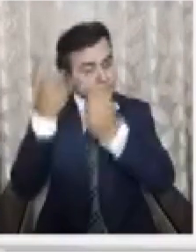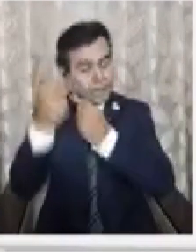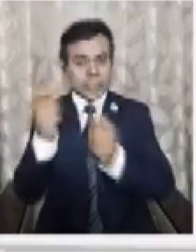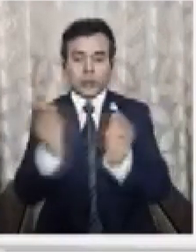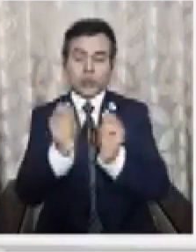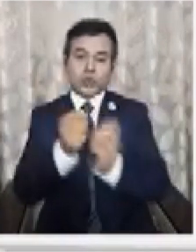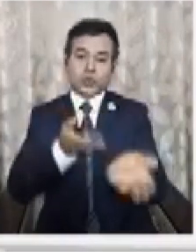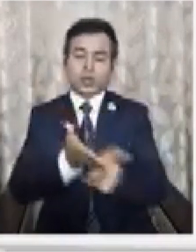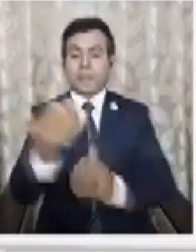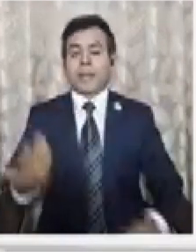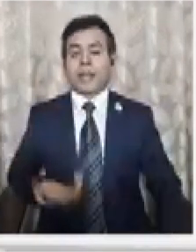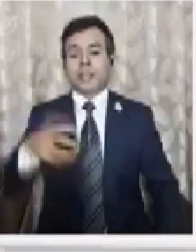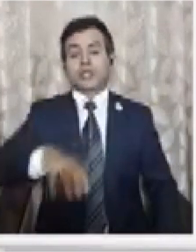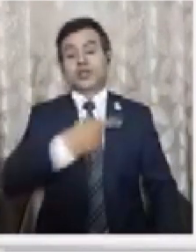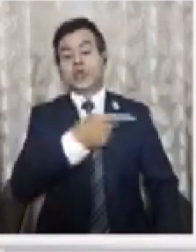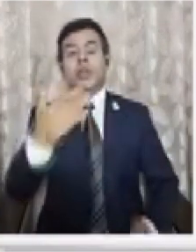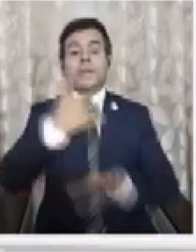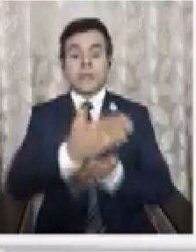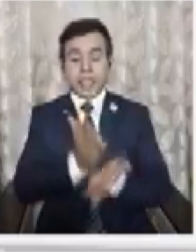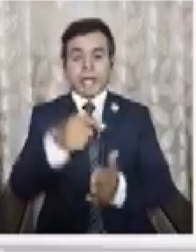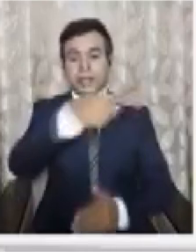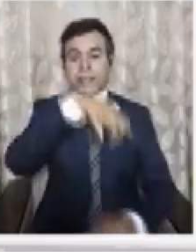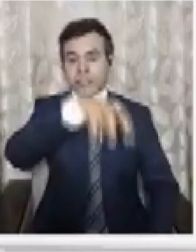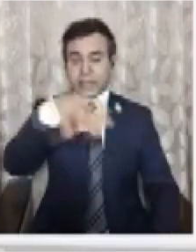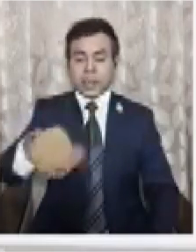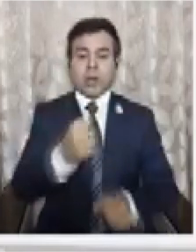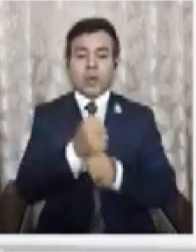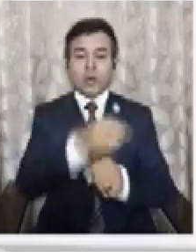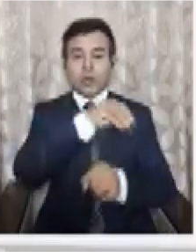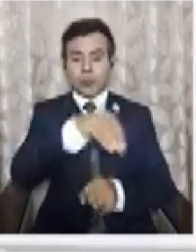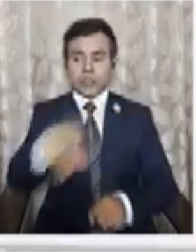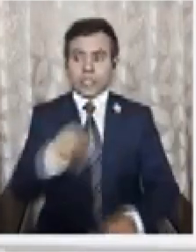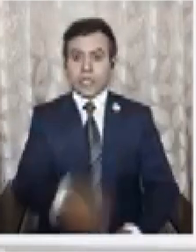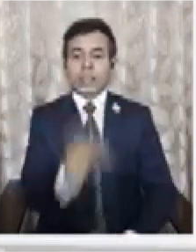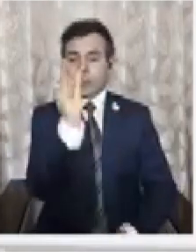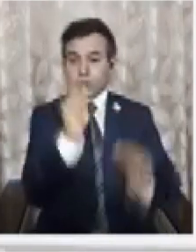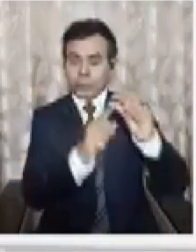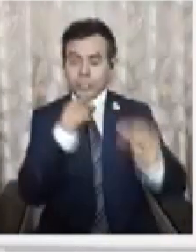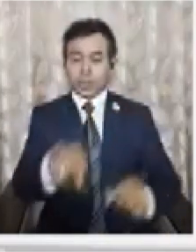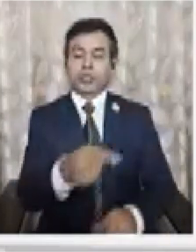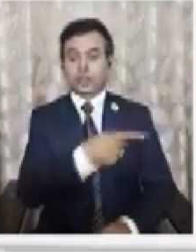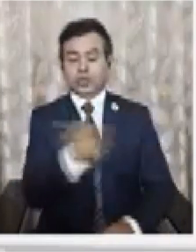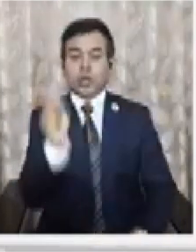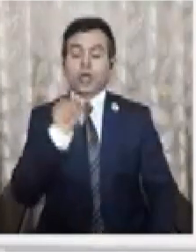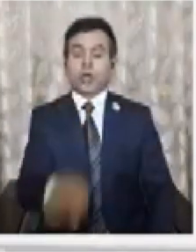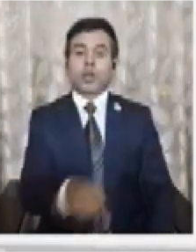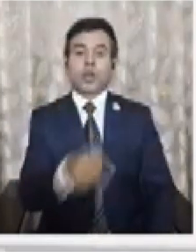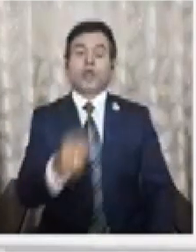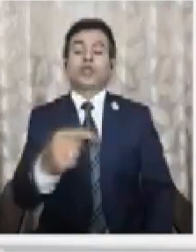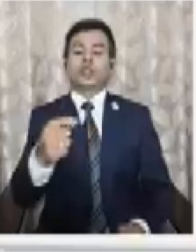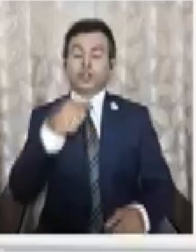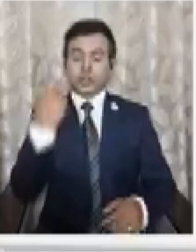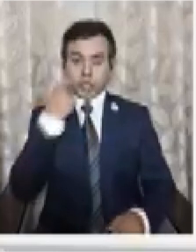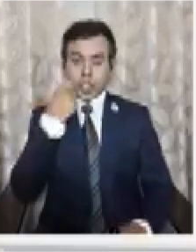টিকাদান কর্মসূচি ইপিআই কর্মকৌশল প্রণয়ন করেছে। বাংলাদেশের প্রতিটি বিভাগ, জেলা, সিটি কর্পোরেশন, উপজেলা